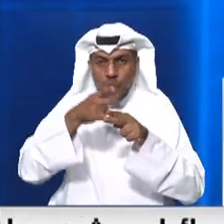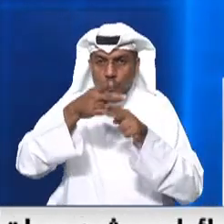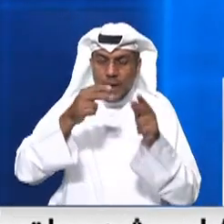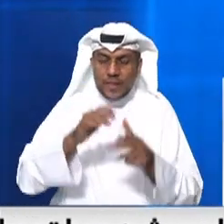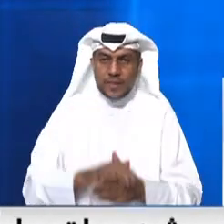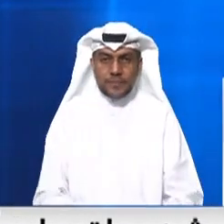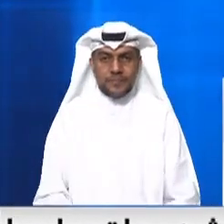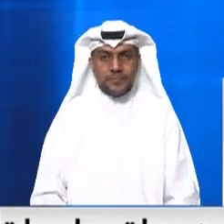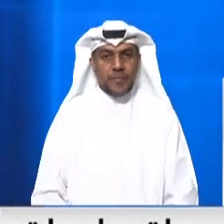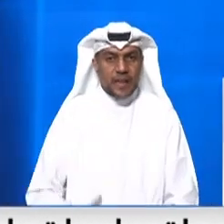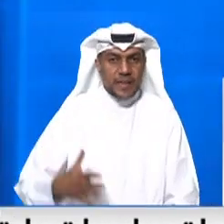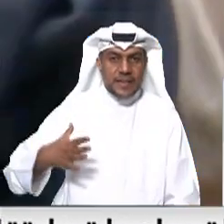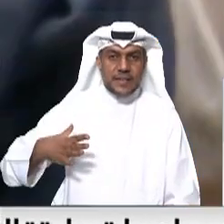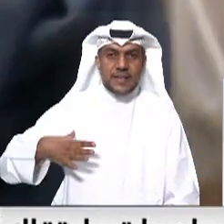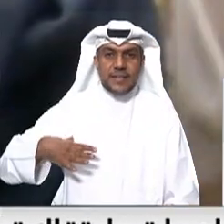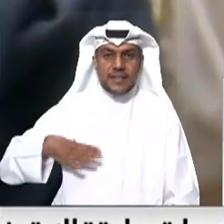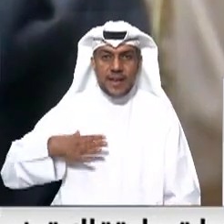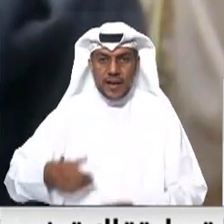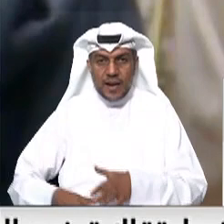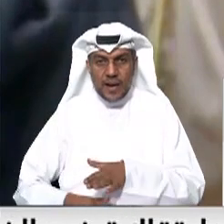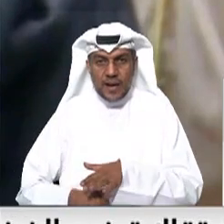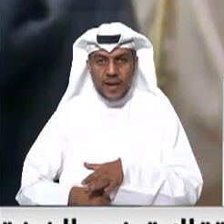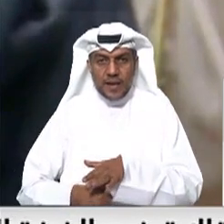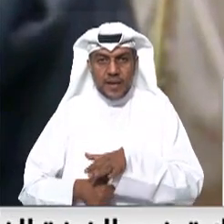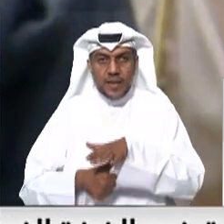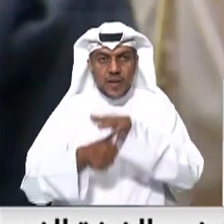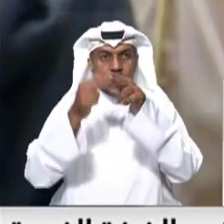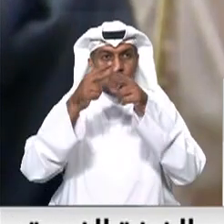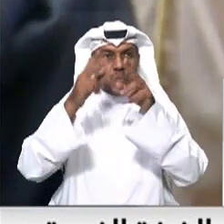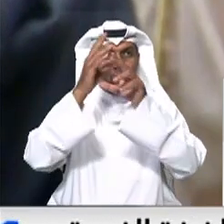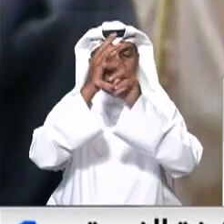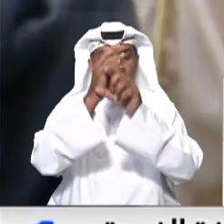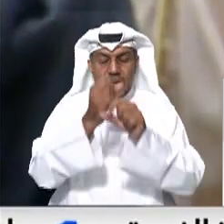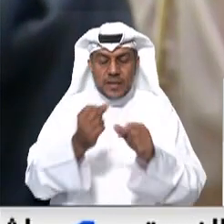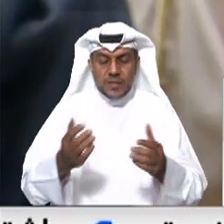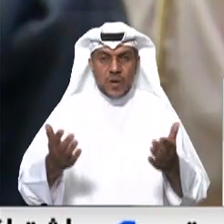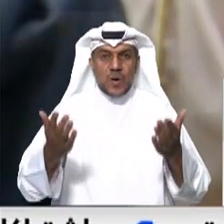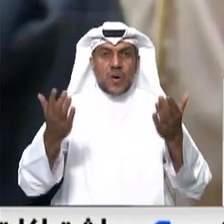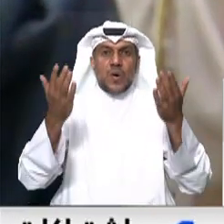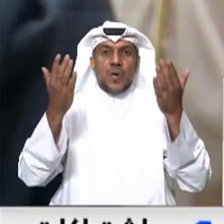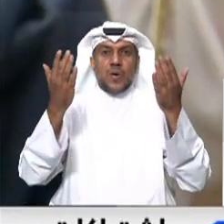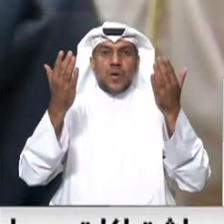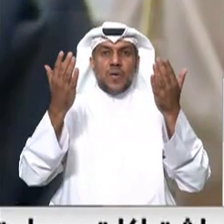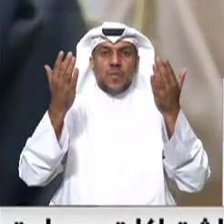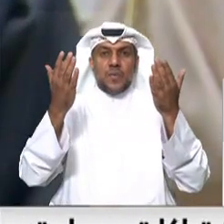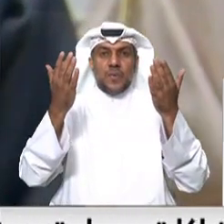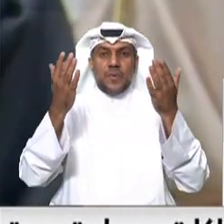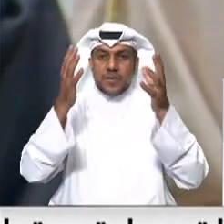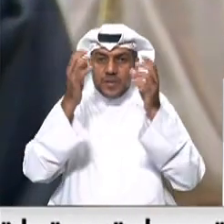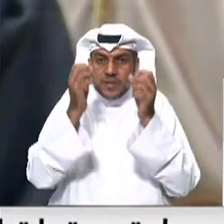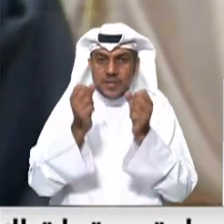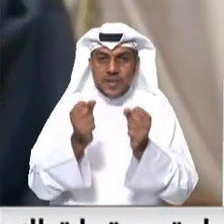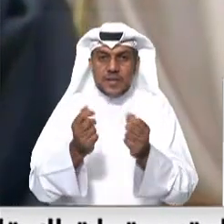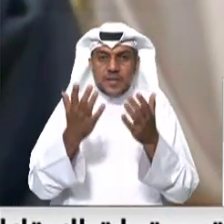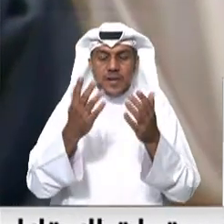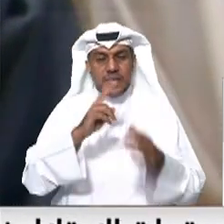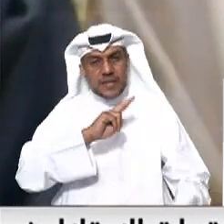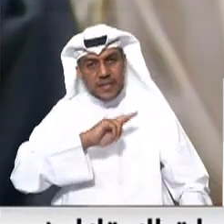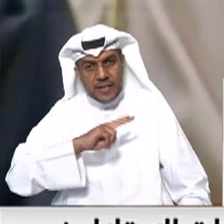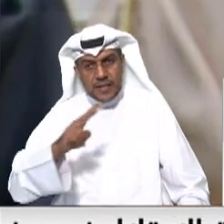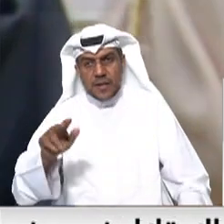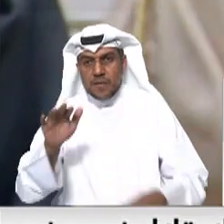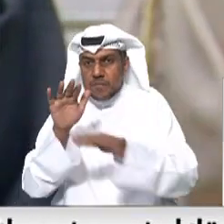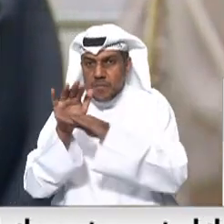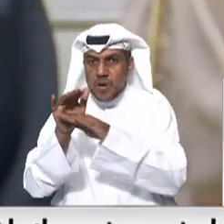اكد حضره صاحب السمو امير البلاد الشيخ نواف الاحمد الجابر الصباح حفظه الله ورعاه في مناسبات عده